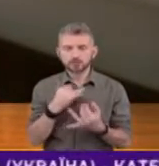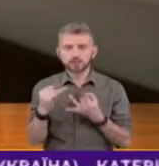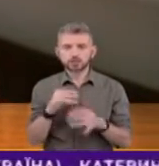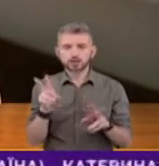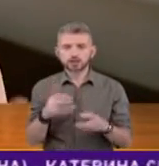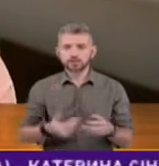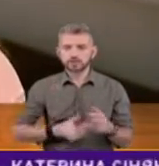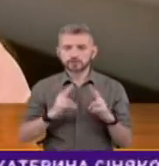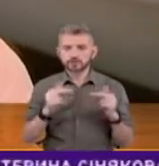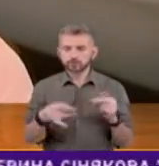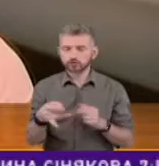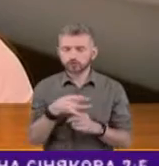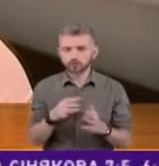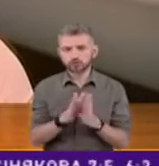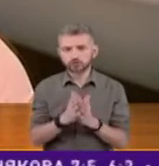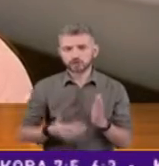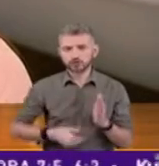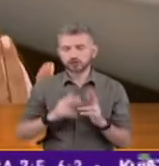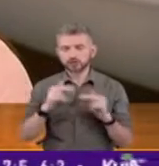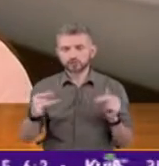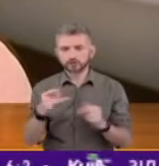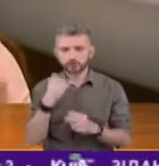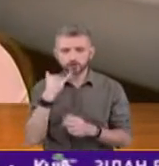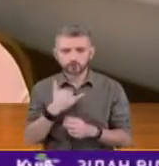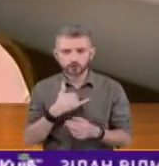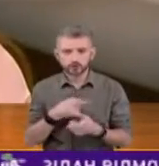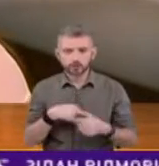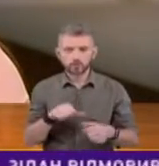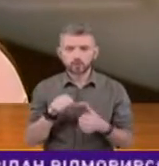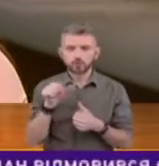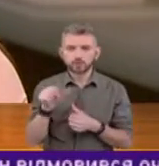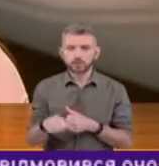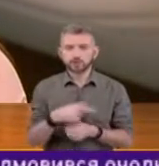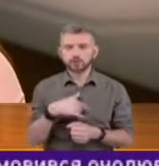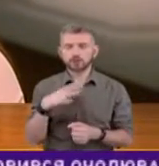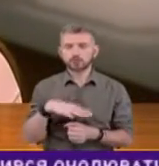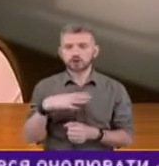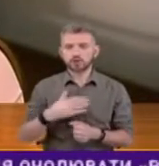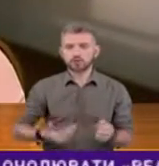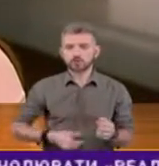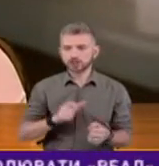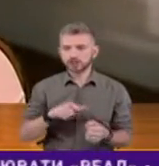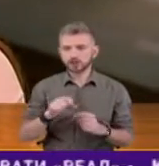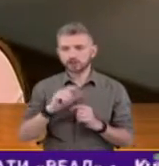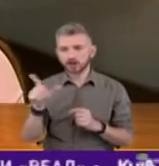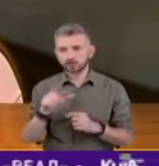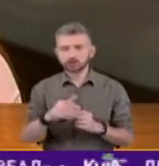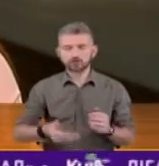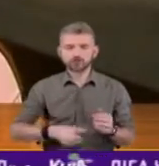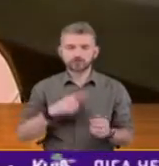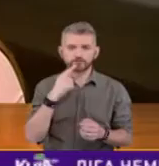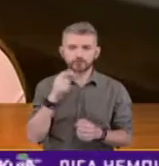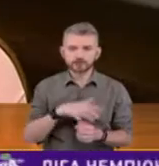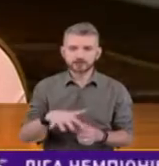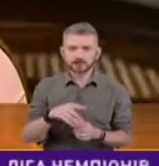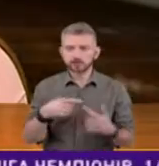Дніпровському районі, тож, будь ласка, жителі Дніпровського району, долучайтеся. Особливо ми чекаємо жителів Райдужного, жителів Воскресенки,